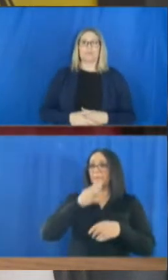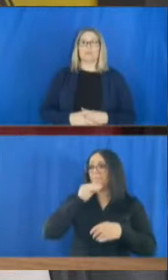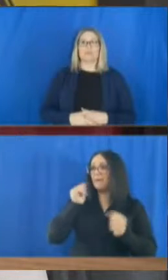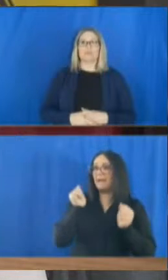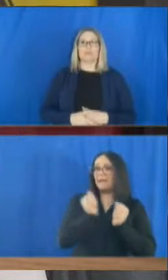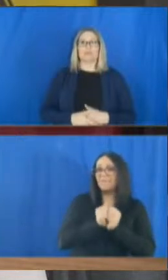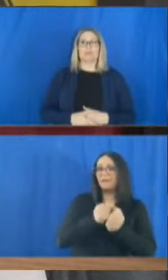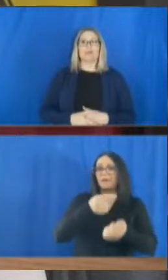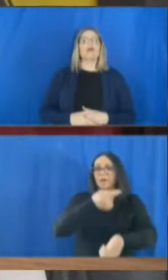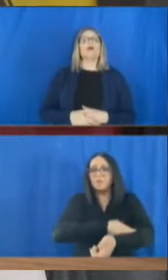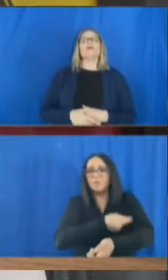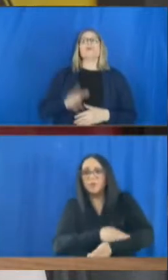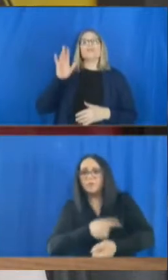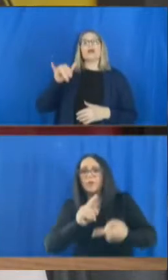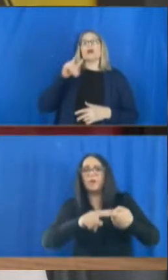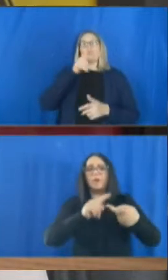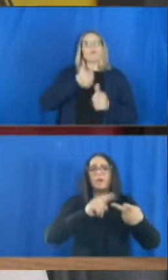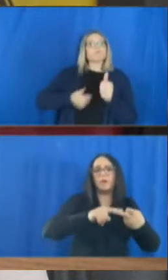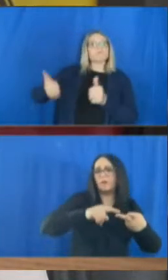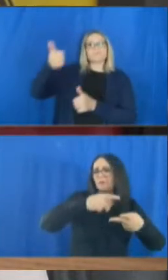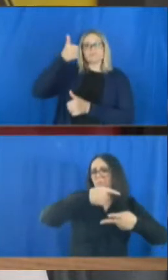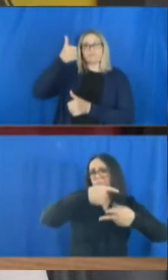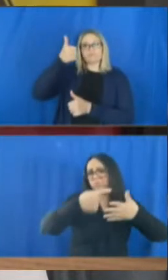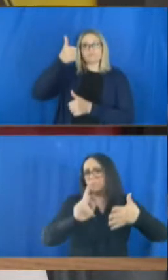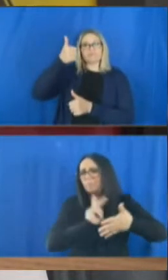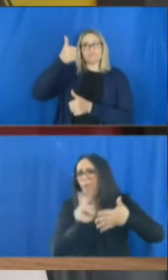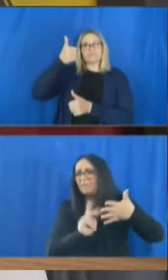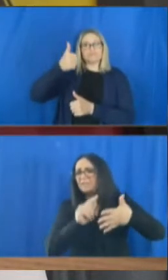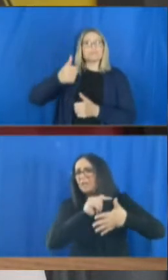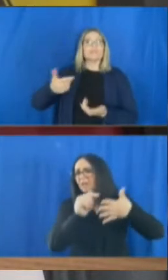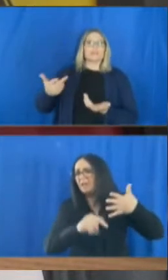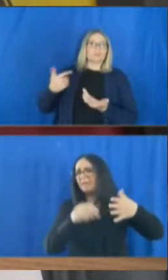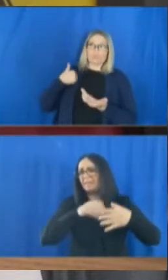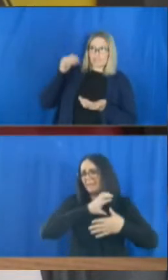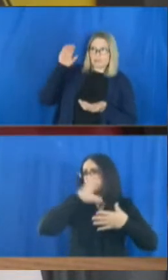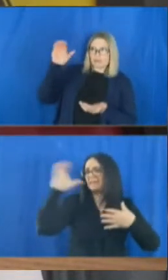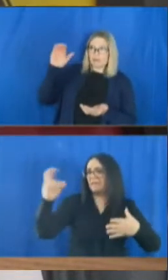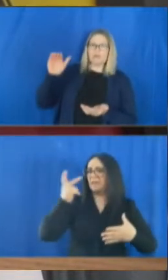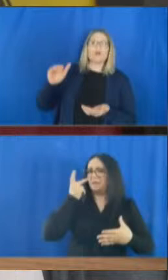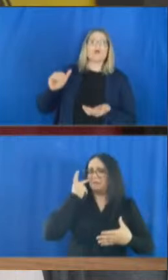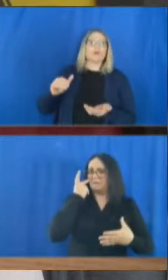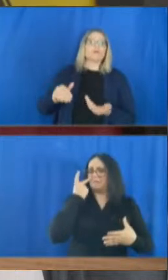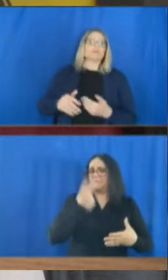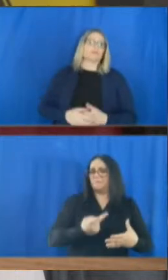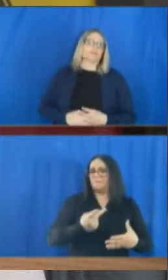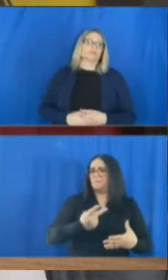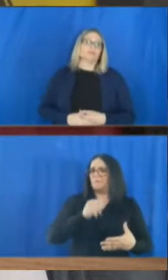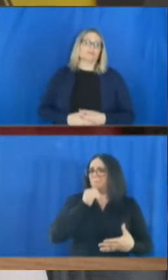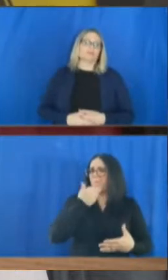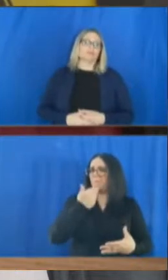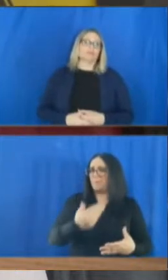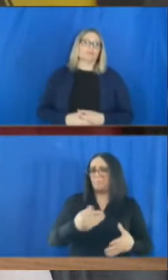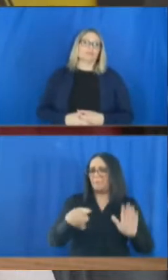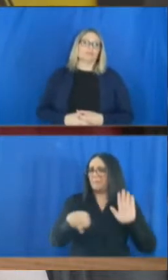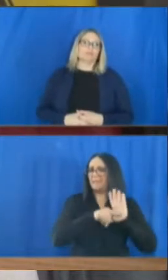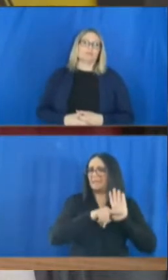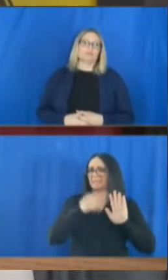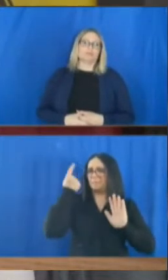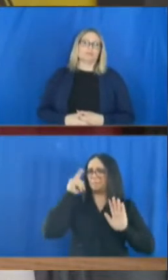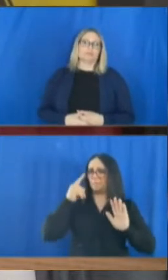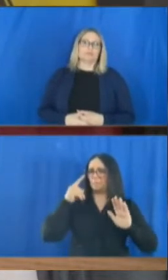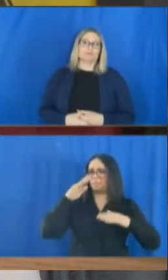C'est vraiment évident. Les ressources qu'on donne maintenant pour la santé mentale et les addictions, c'est une réflexion